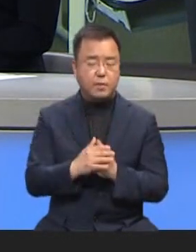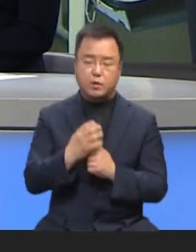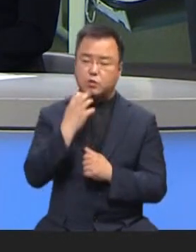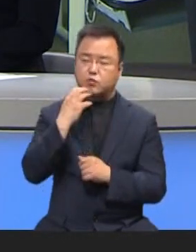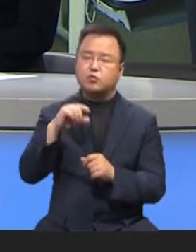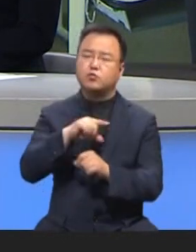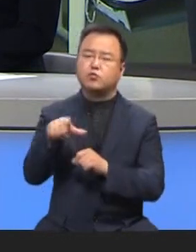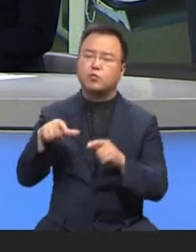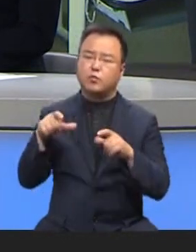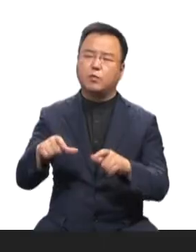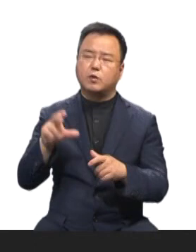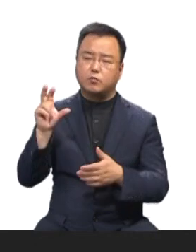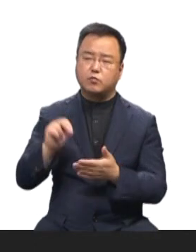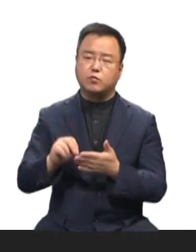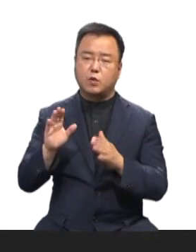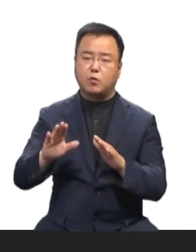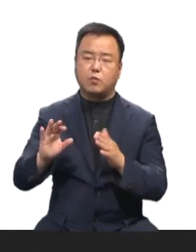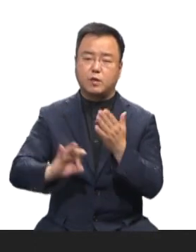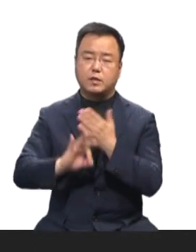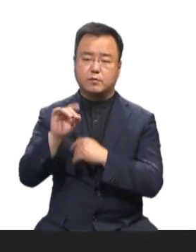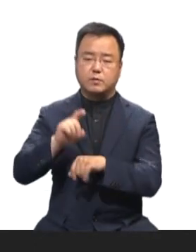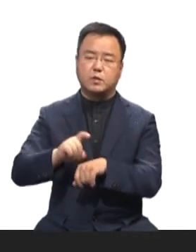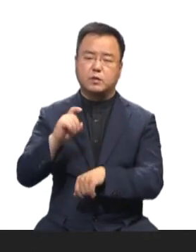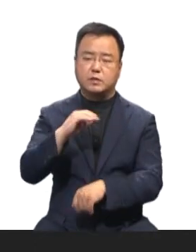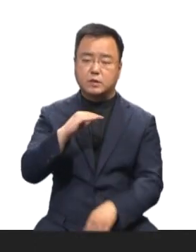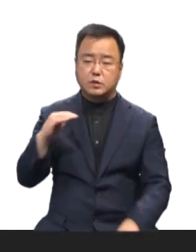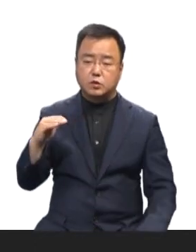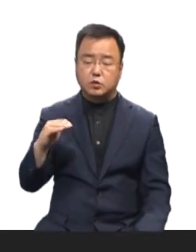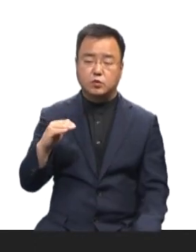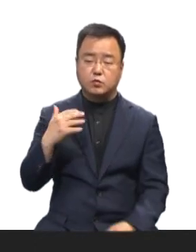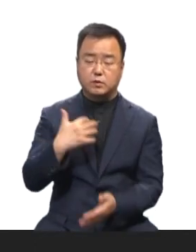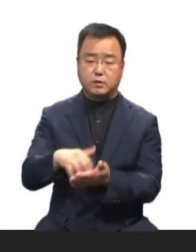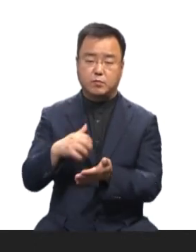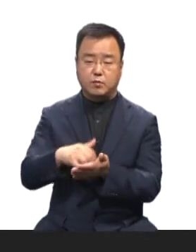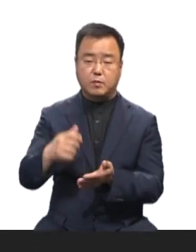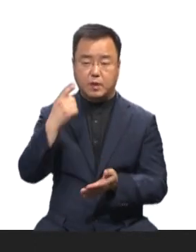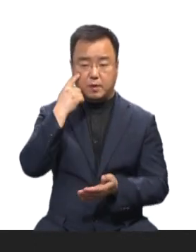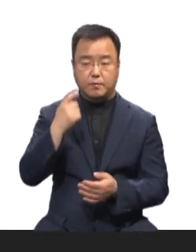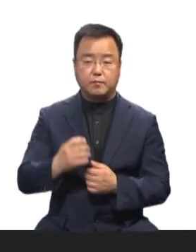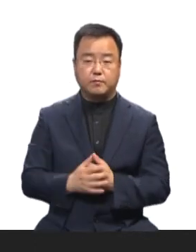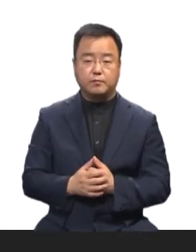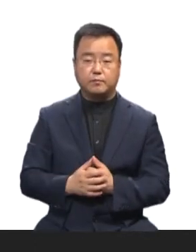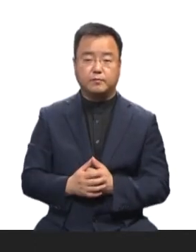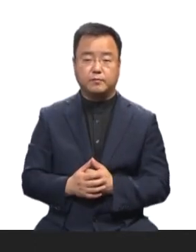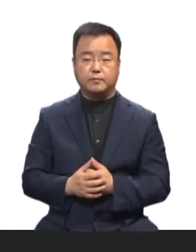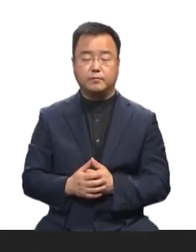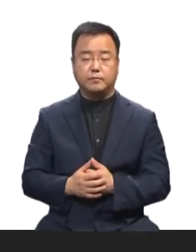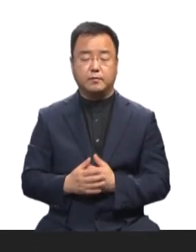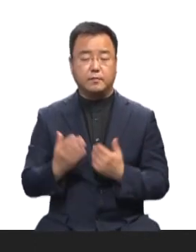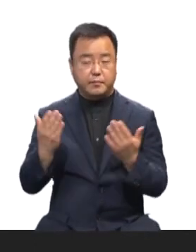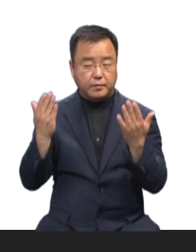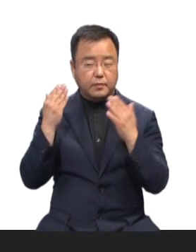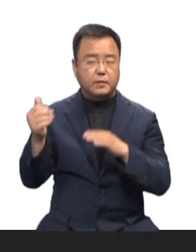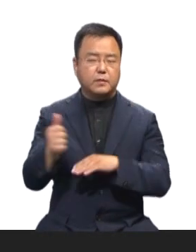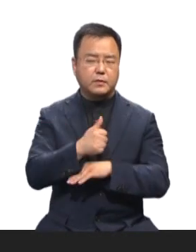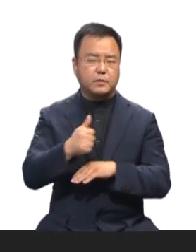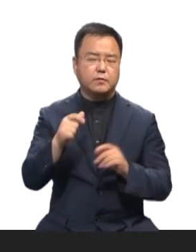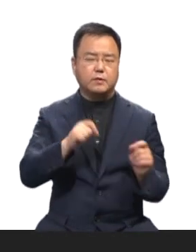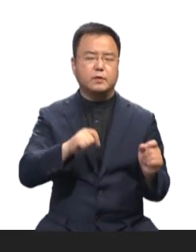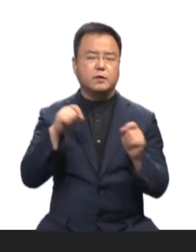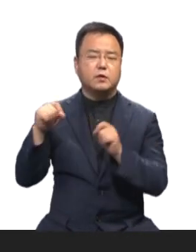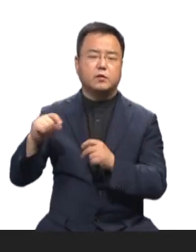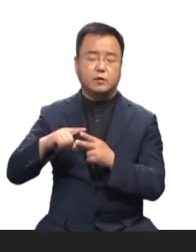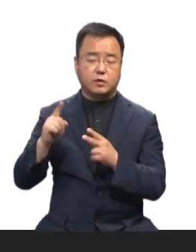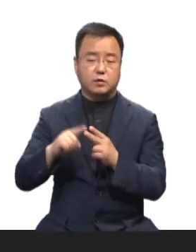문제입니다 이 오늘 오전 10시 기준으로 이 짓기는 통계 한번 같이 보시겠습니다 예 등 교리 연기하거나 중단한